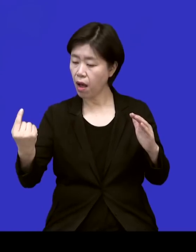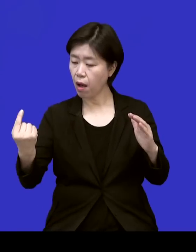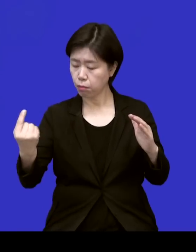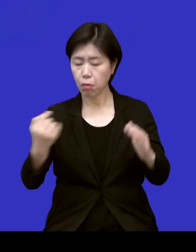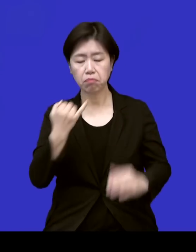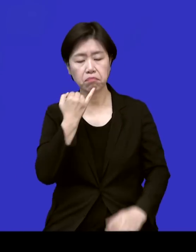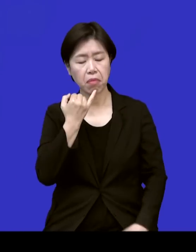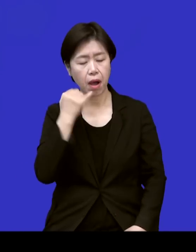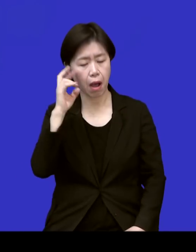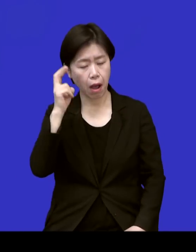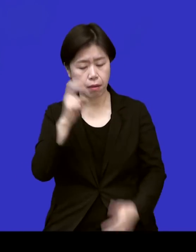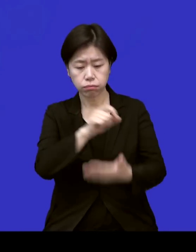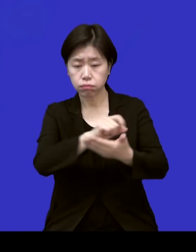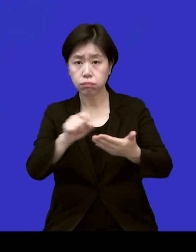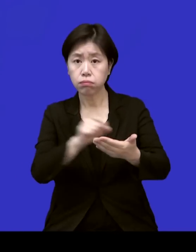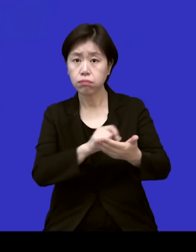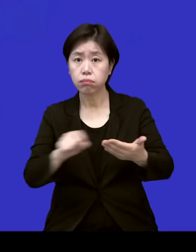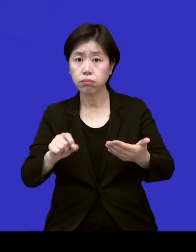기억이 나는데